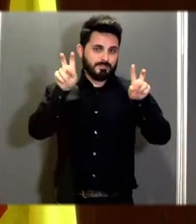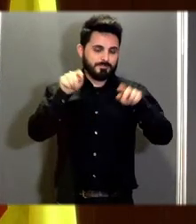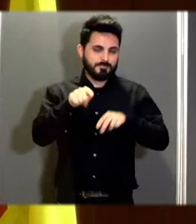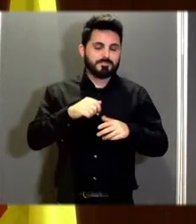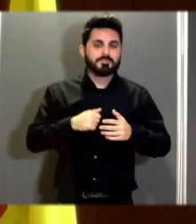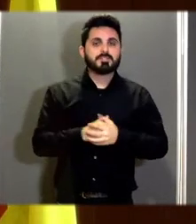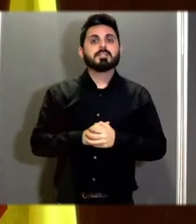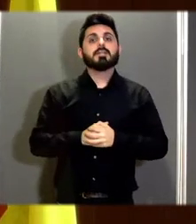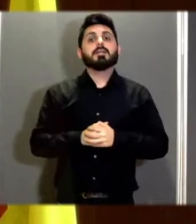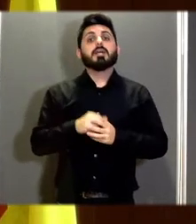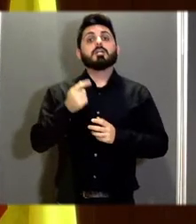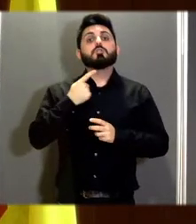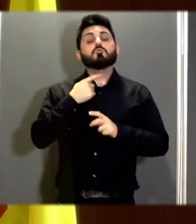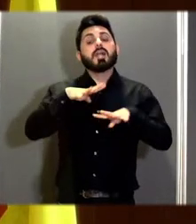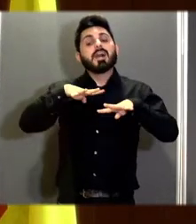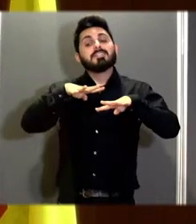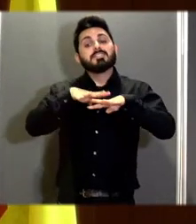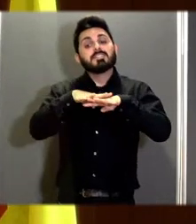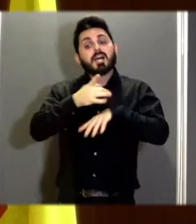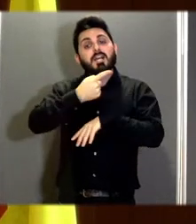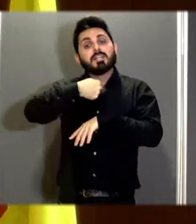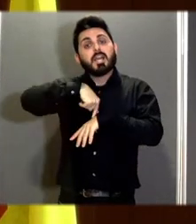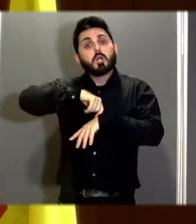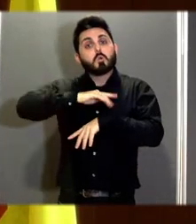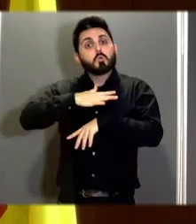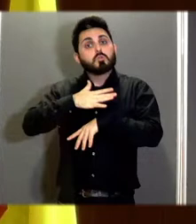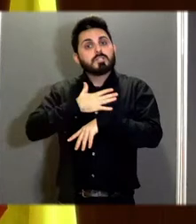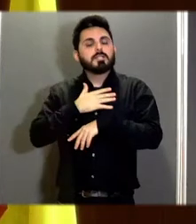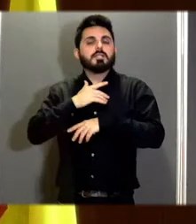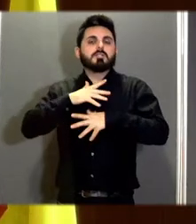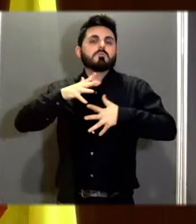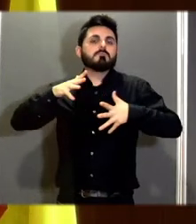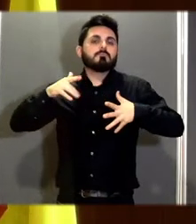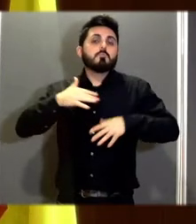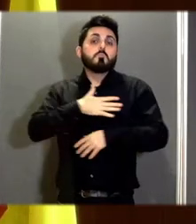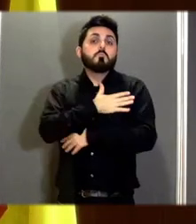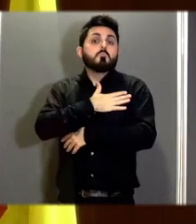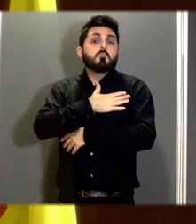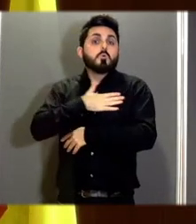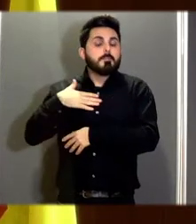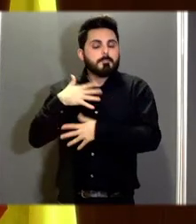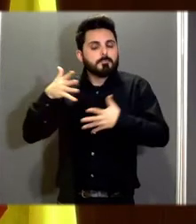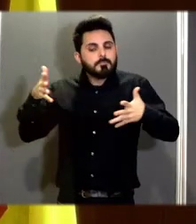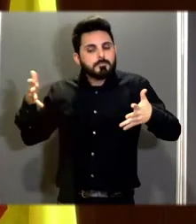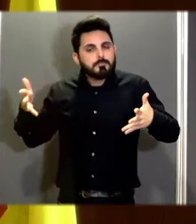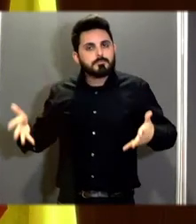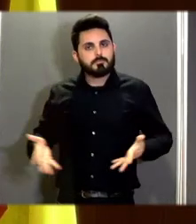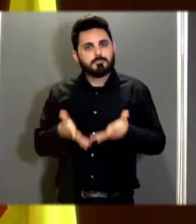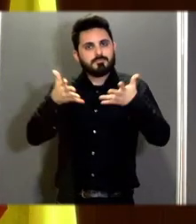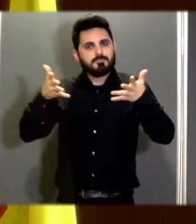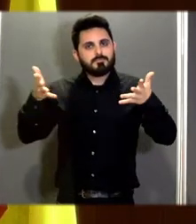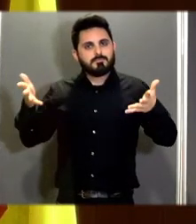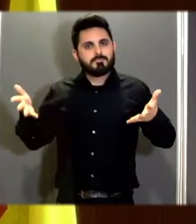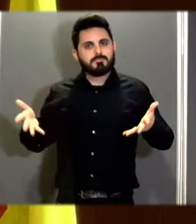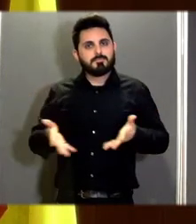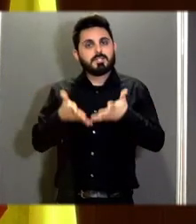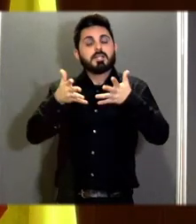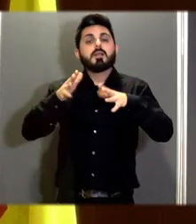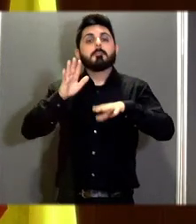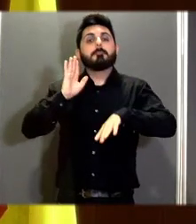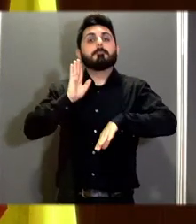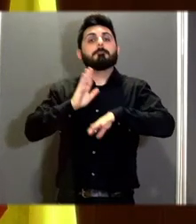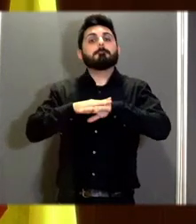És la xarxa que volem que esperoni el moviment i que sigui